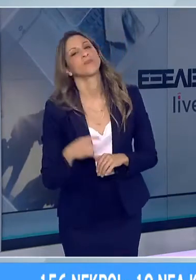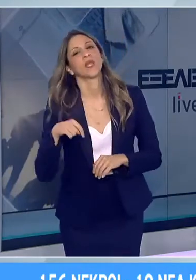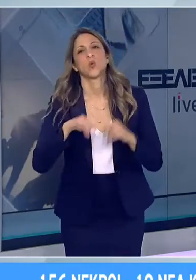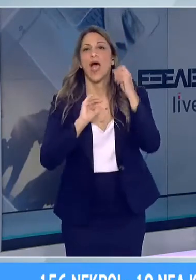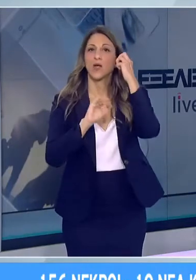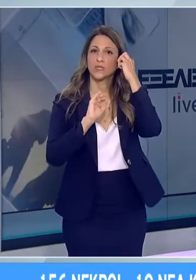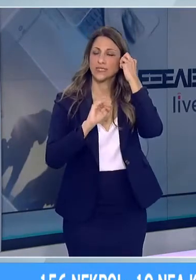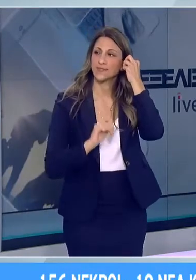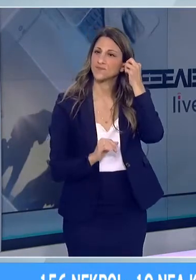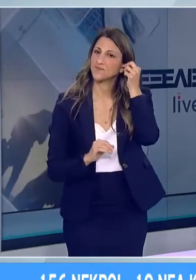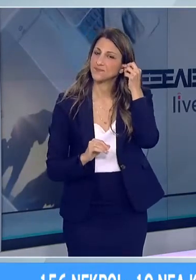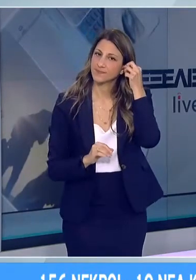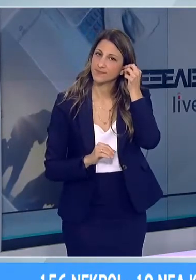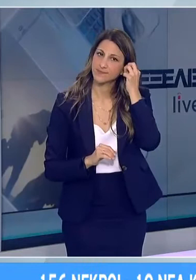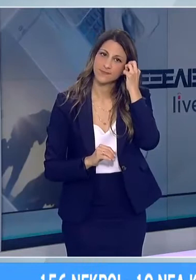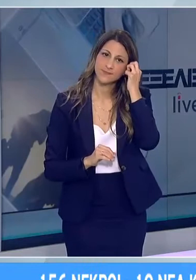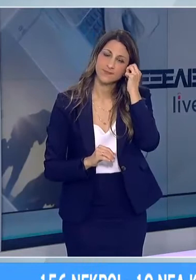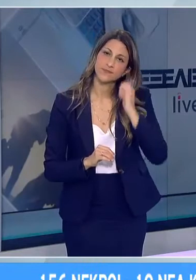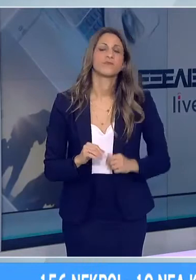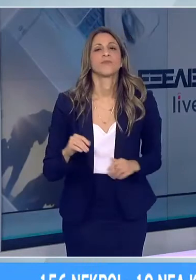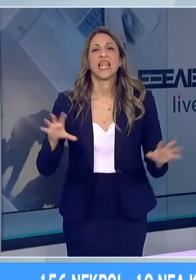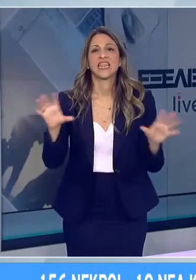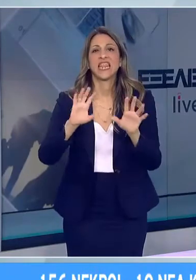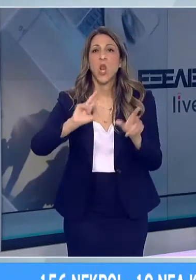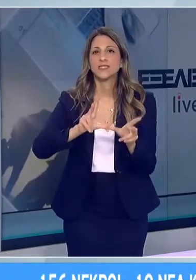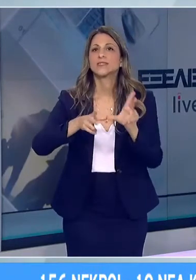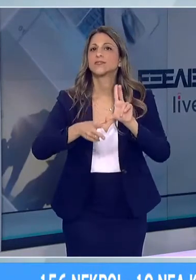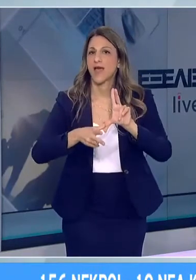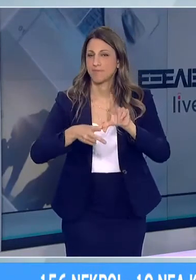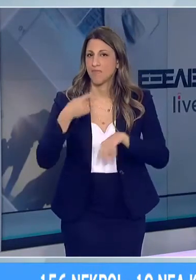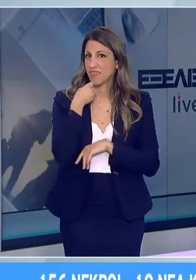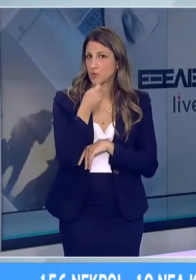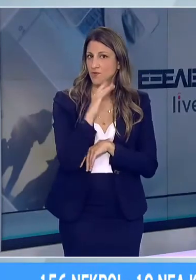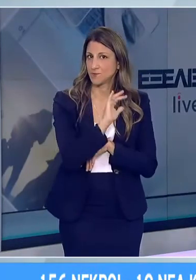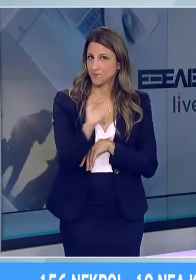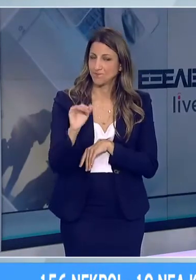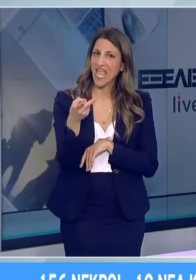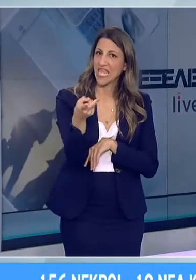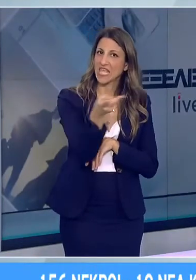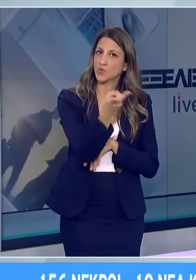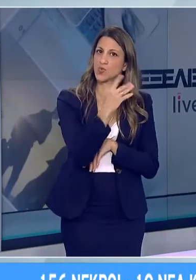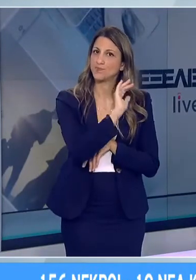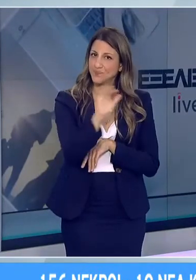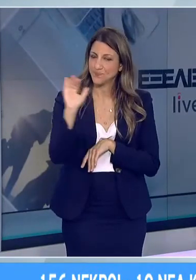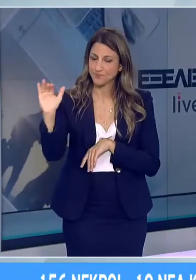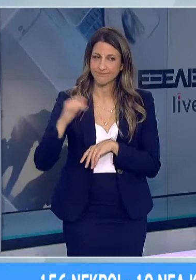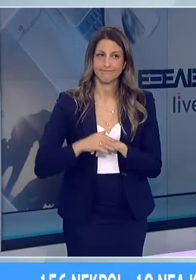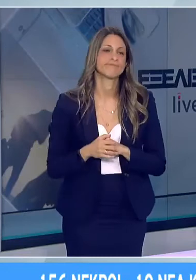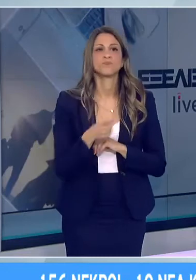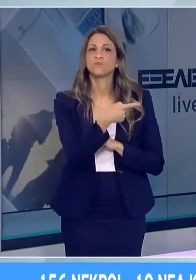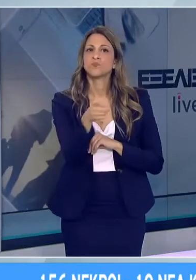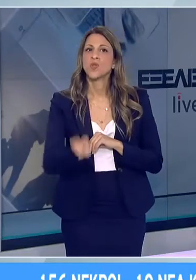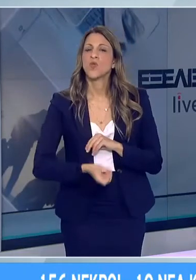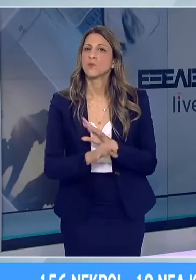σε ερωτήσεις. Η κυρία Κροντήρη από τον τηλεοπτικό σταθμό Sky. Κύριε Τσιόδρα και κύριε Χαρδαλιά, κρίνεται απαραίτητο